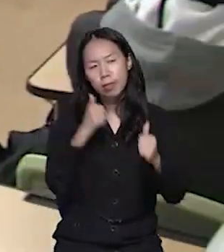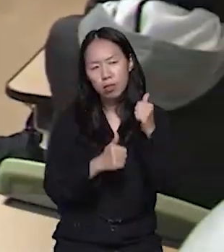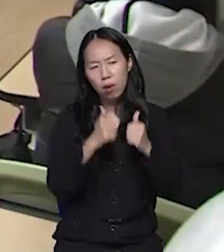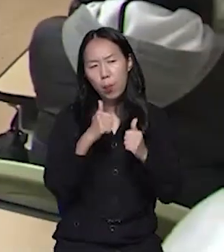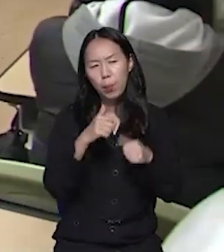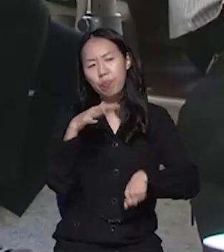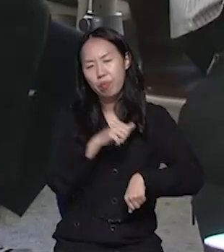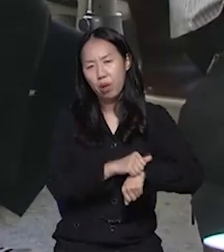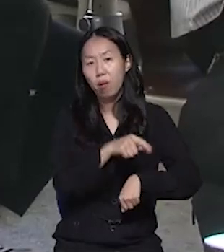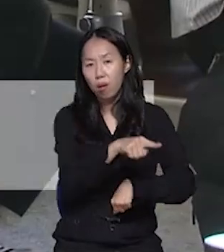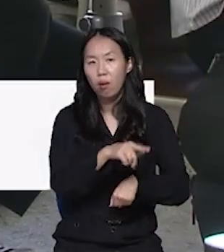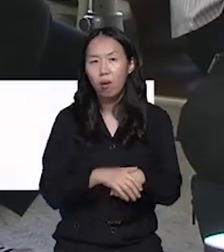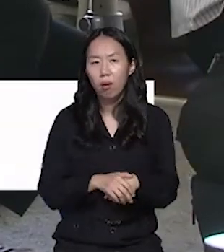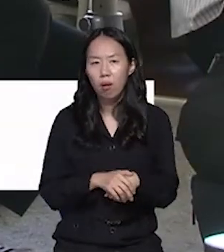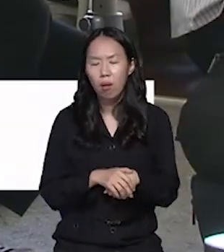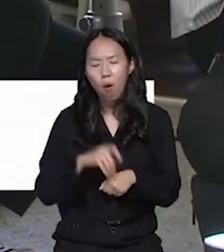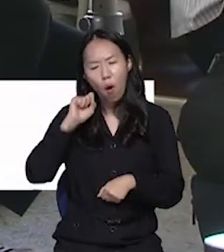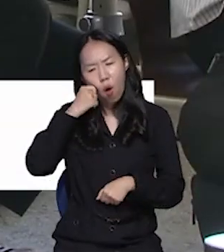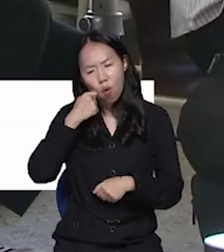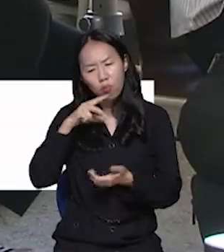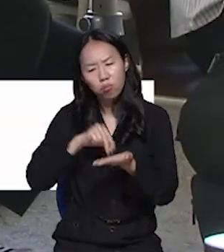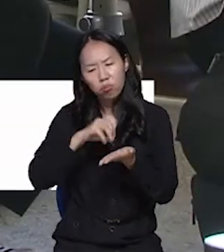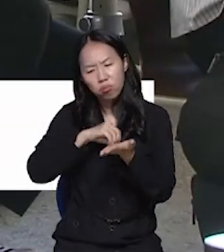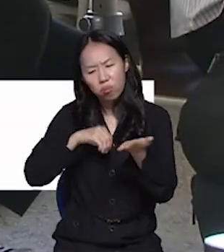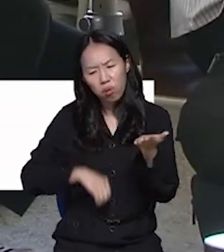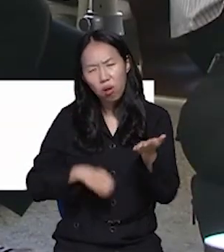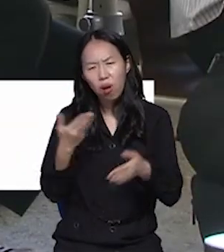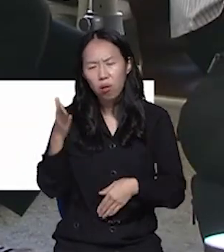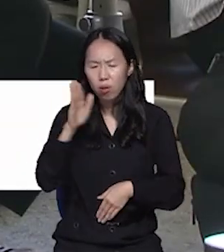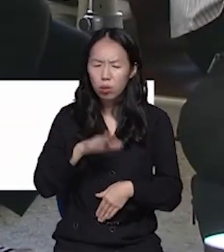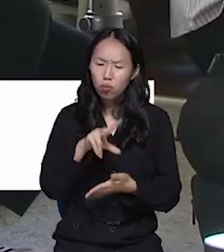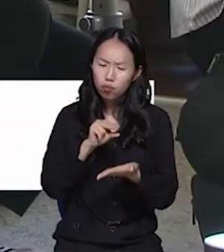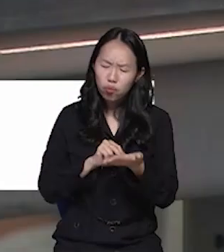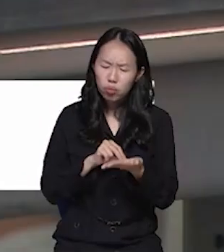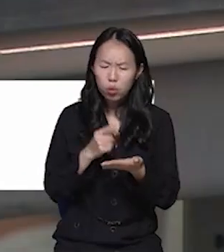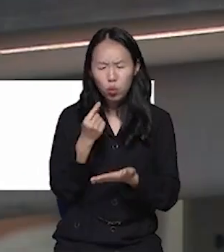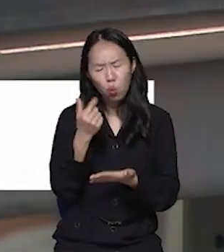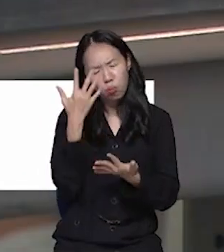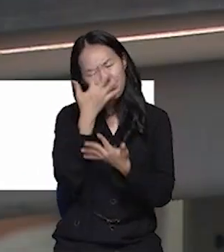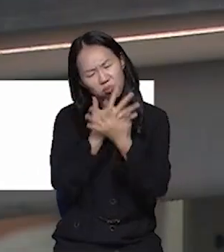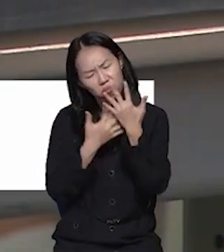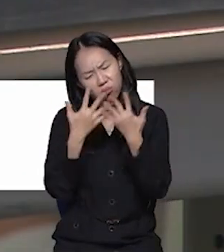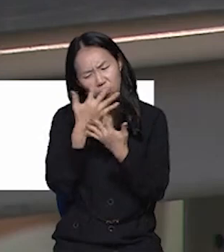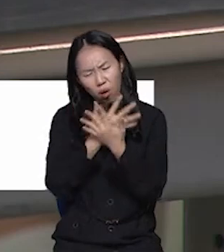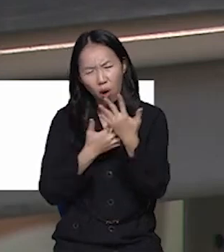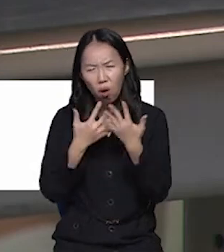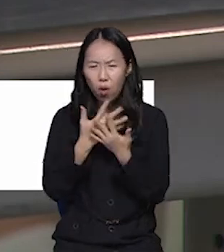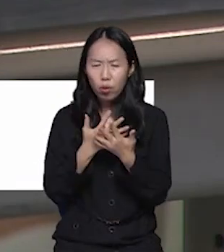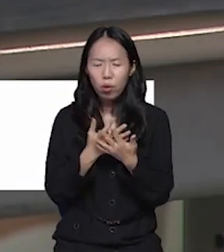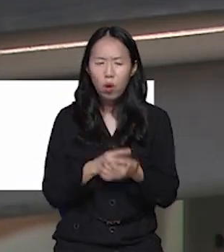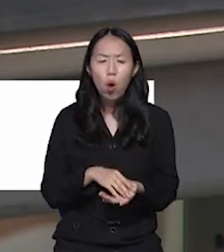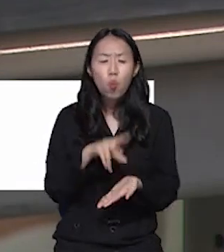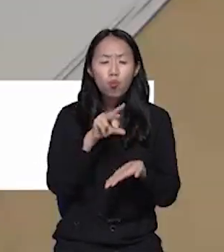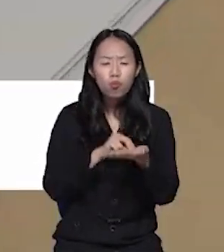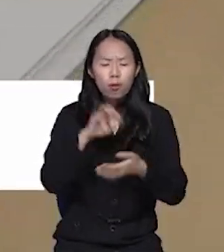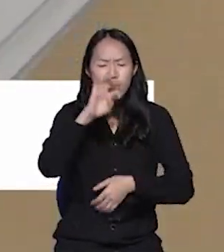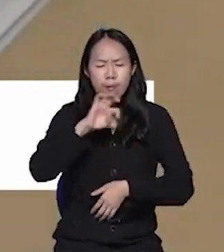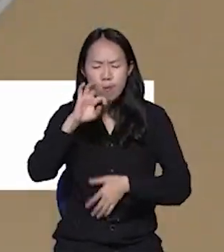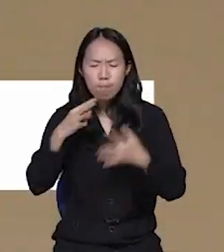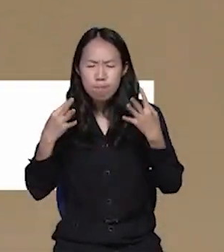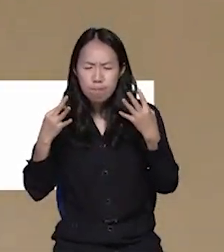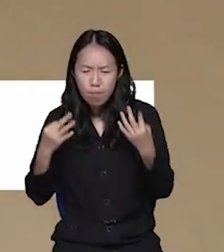미쳤습니다 킬러 문항을 제외했다고 하지만 헷갈리는 보기 탓에 문제풀이 기술을 충분히 연습한